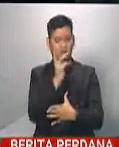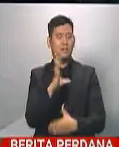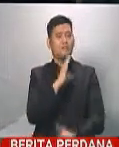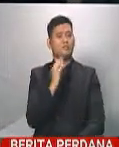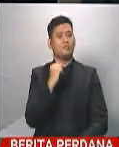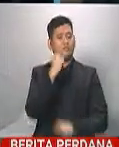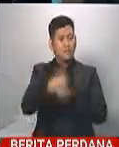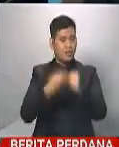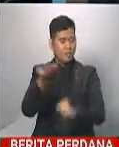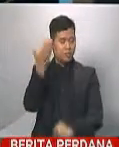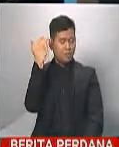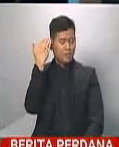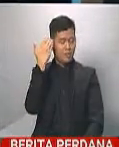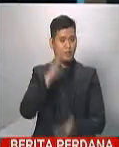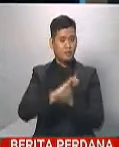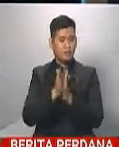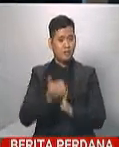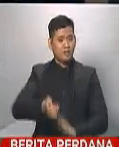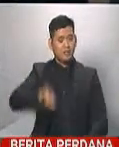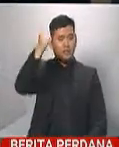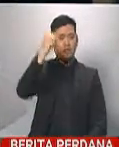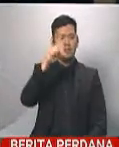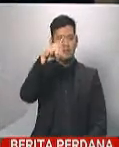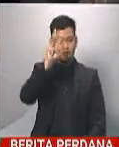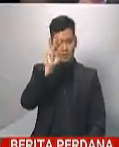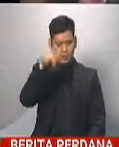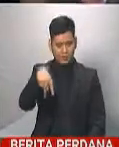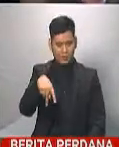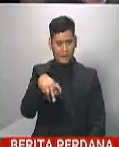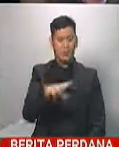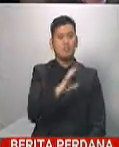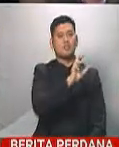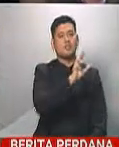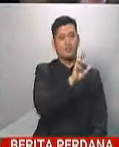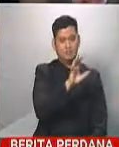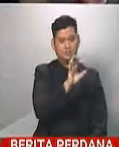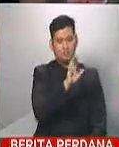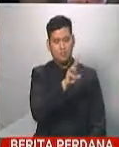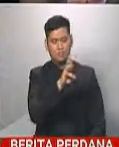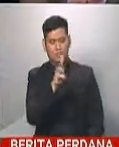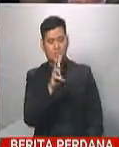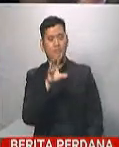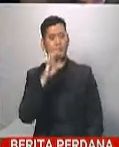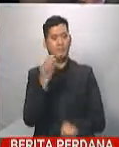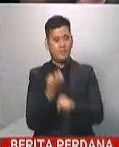muncul naib Johan dengan mengumpul 52 emas, 38 perak dan 50 gangsa.